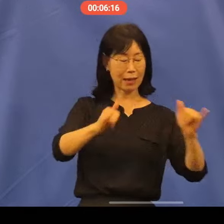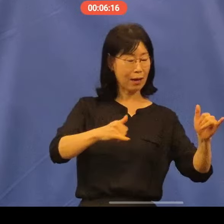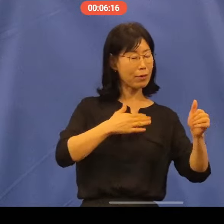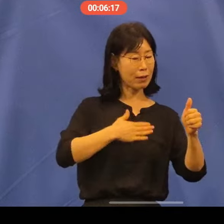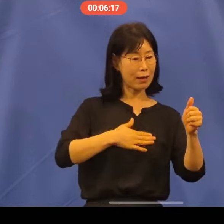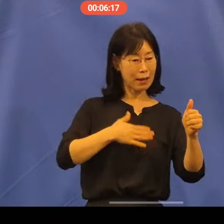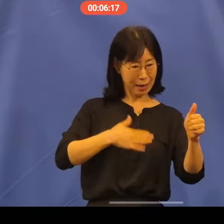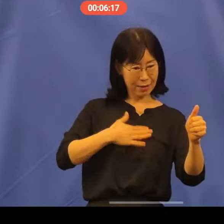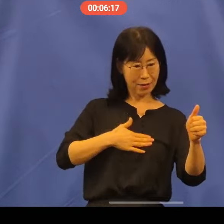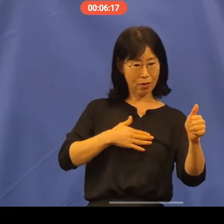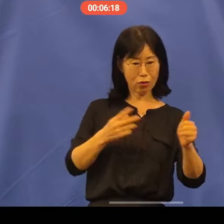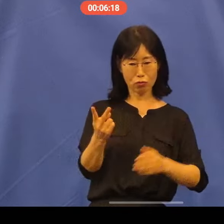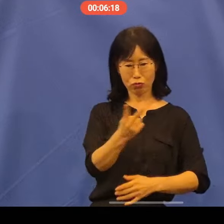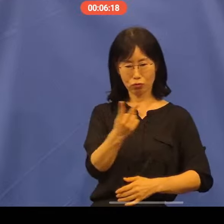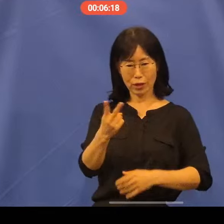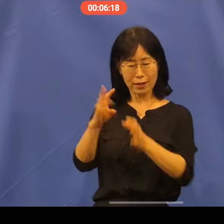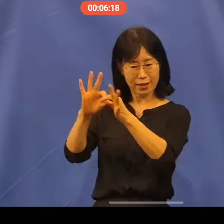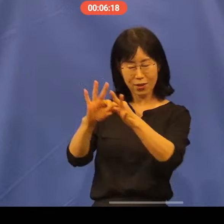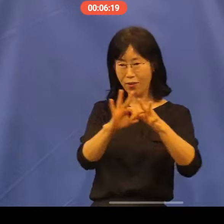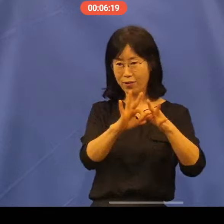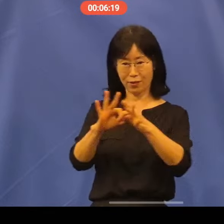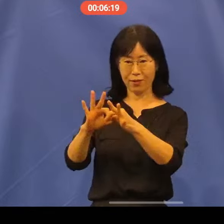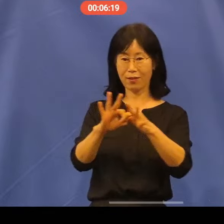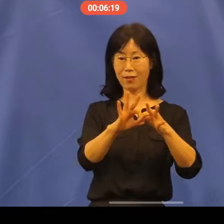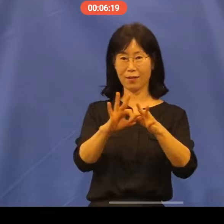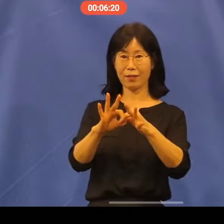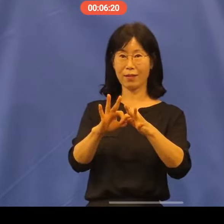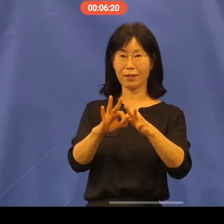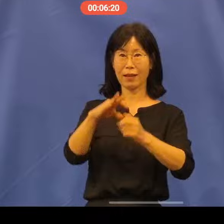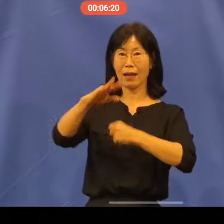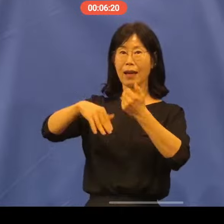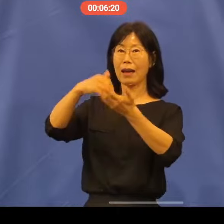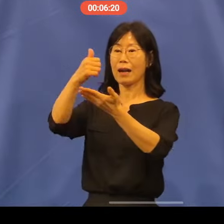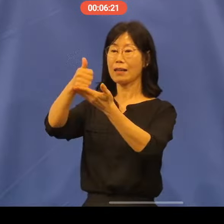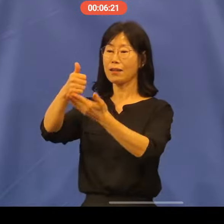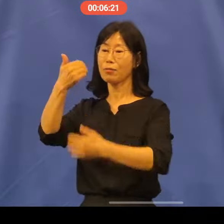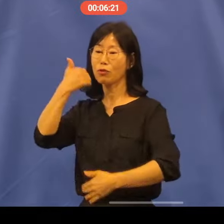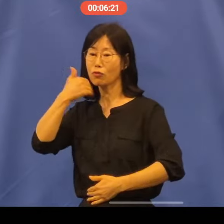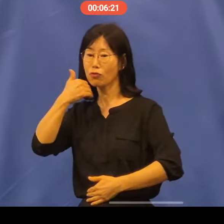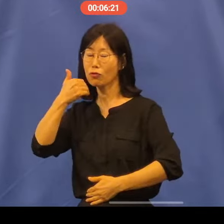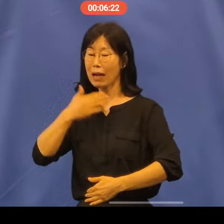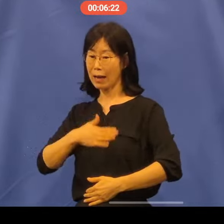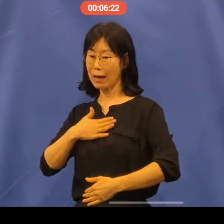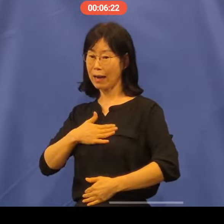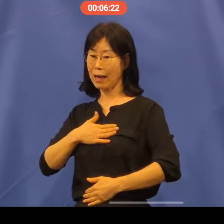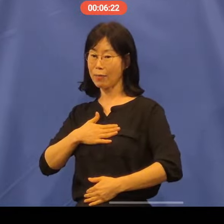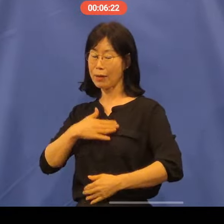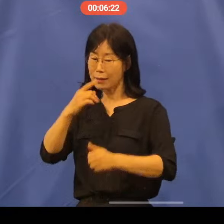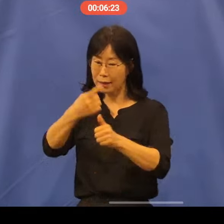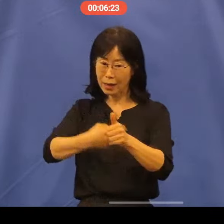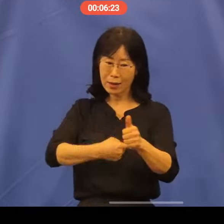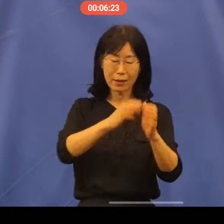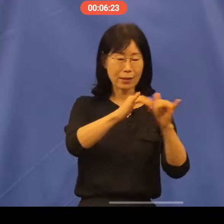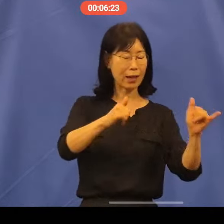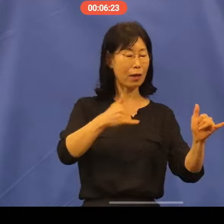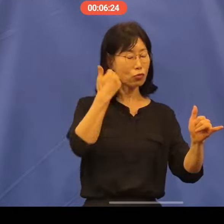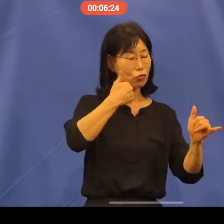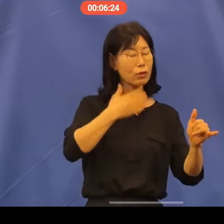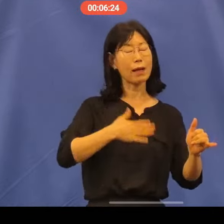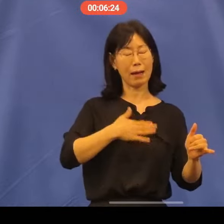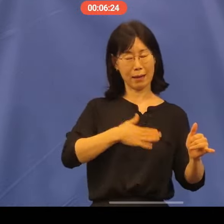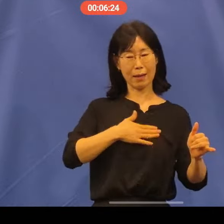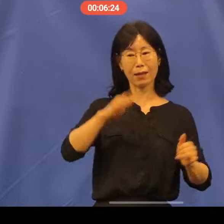게 아니에요. 그리고 가장 중요한 지식이 이 두 가지예요. 하나님이 누구이냐, 인간이 누구냐. 근데 이 두 가지는 서로